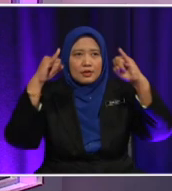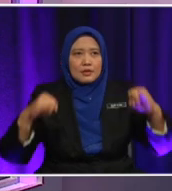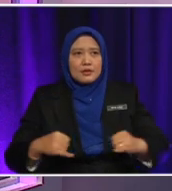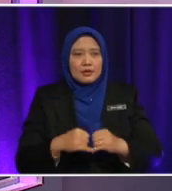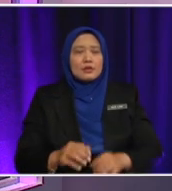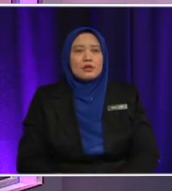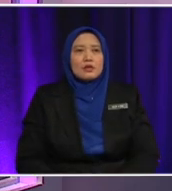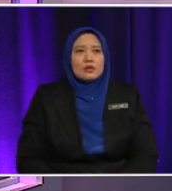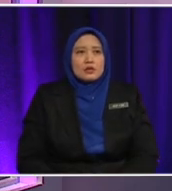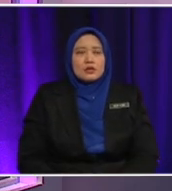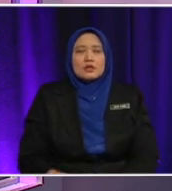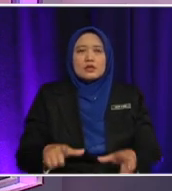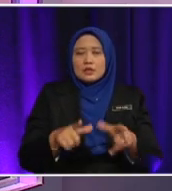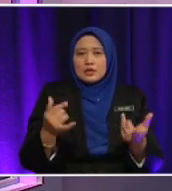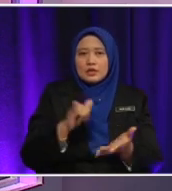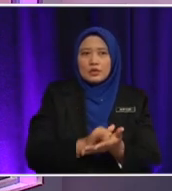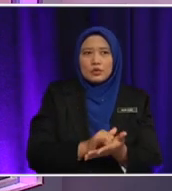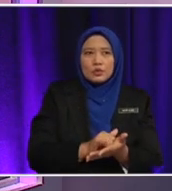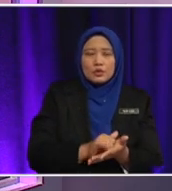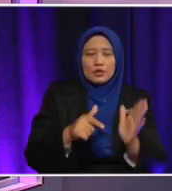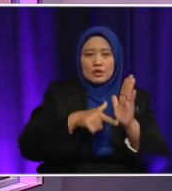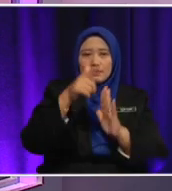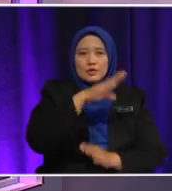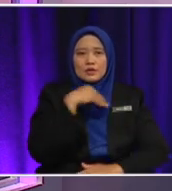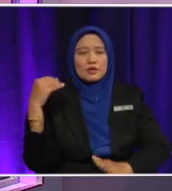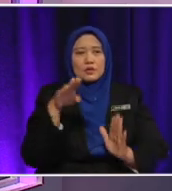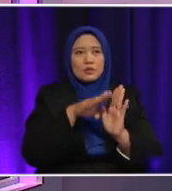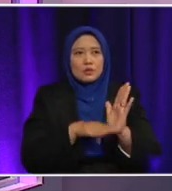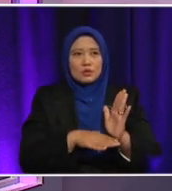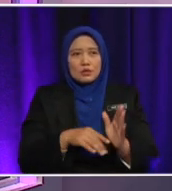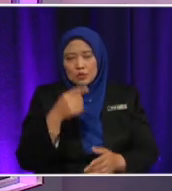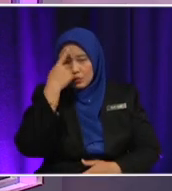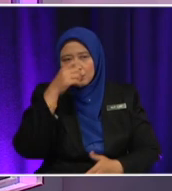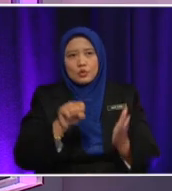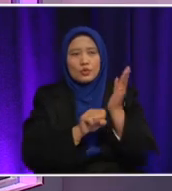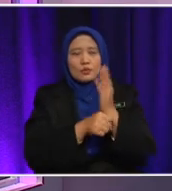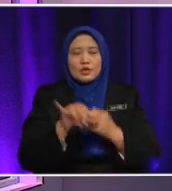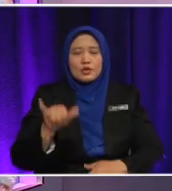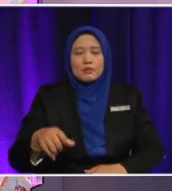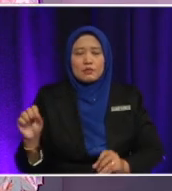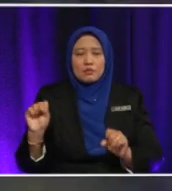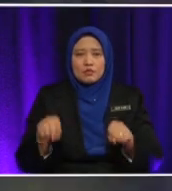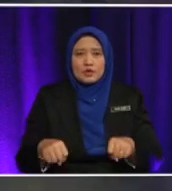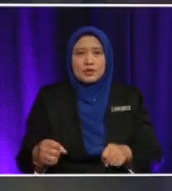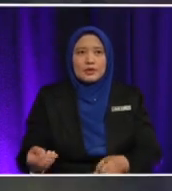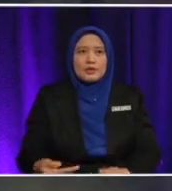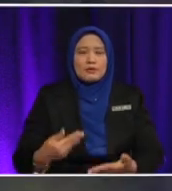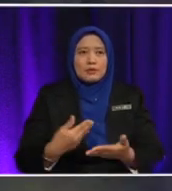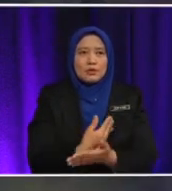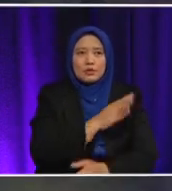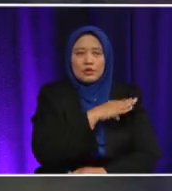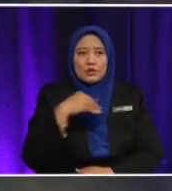kekurangan bagi sumber tenaga yang boleh diperbaharui dan yang tidak boleh diperbaharui baik dan di akhir ini kita dengarkan